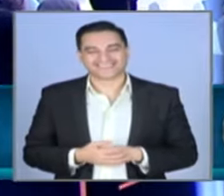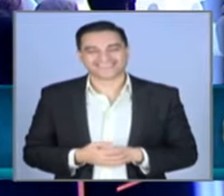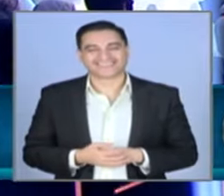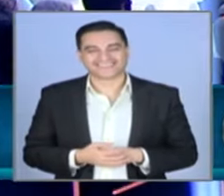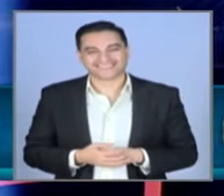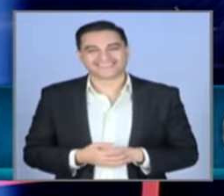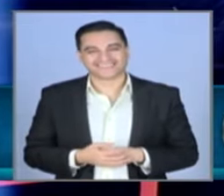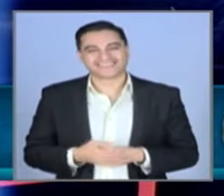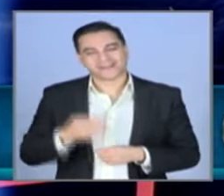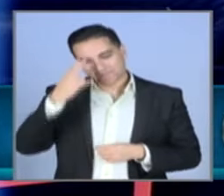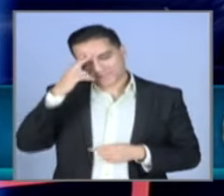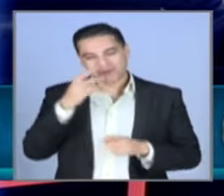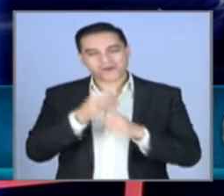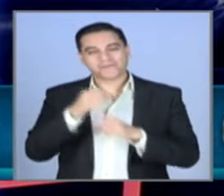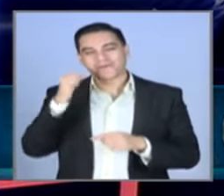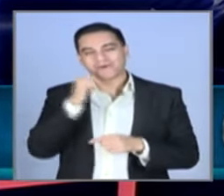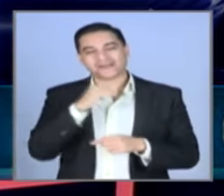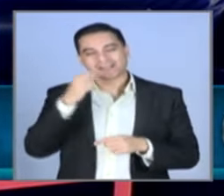مين اللي بيغني الأغنية دي؟